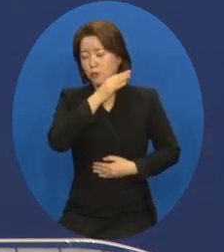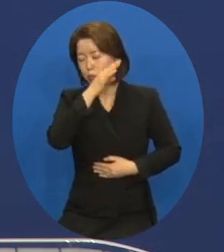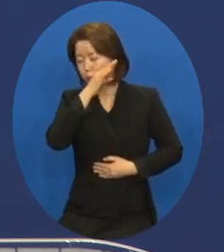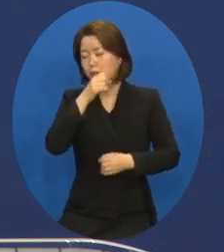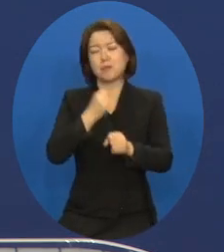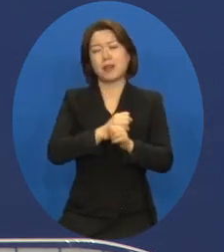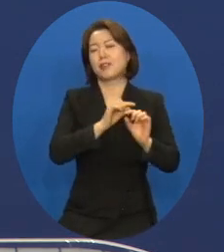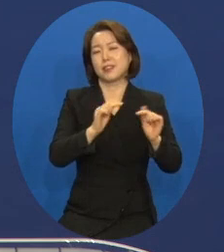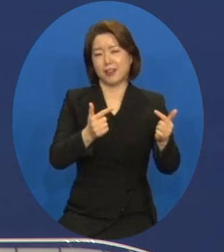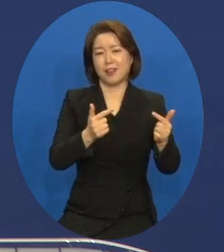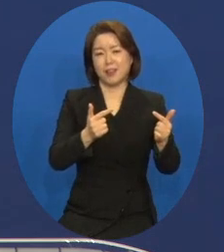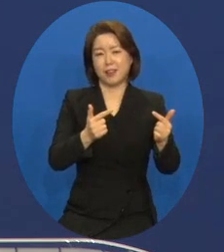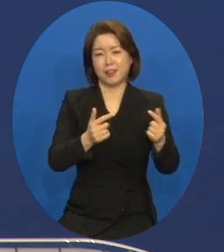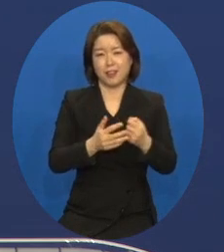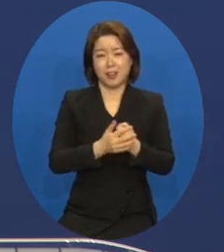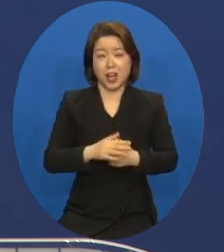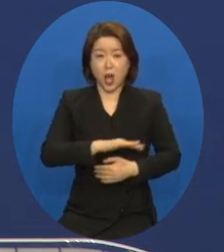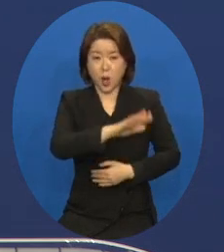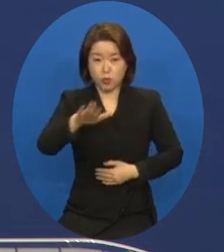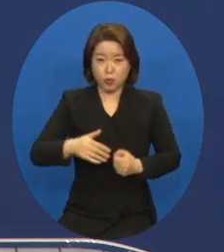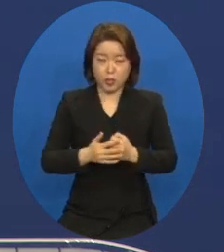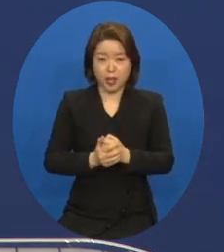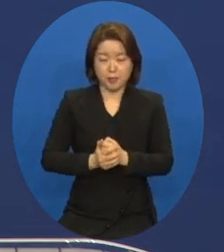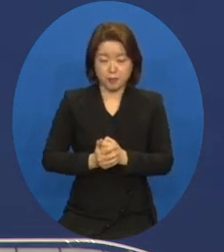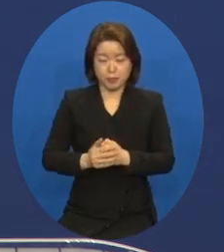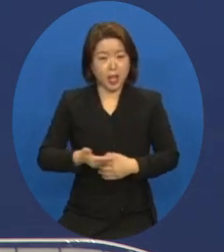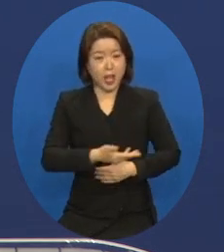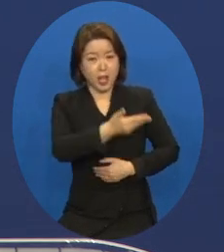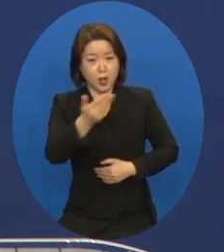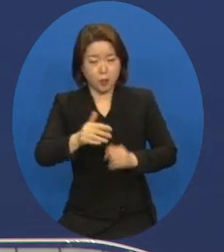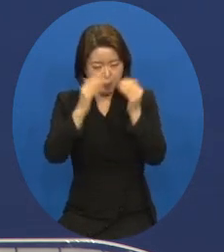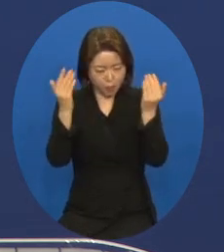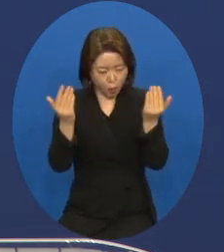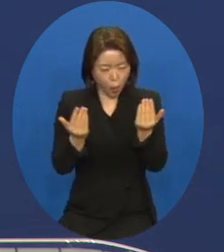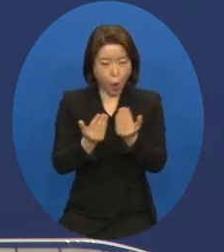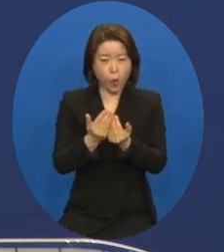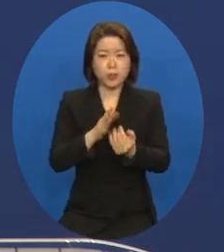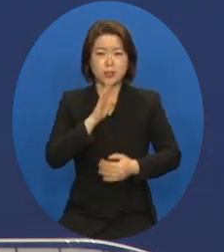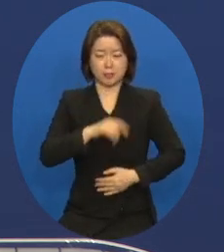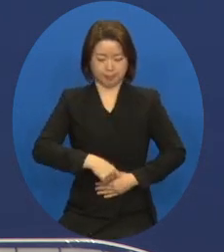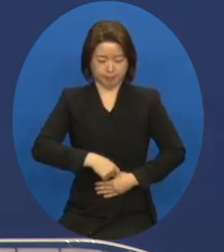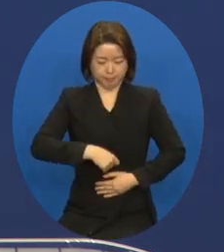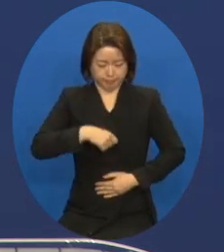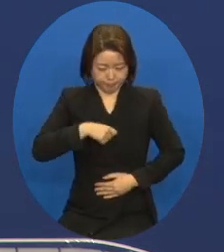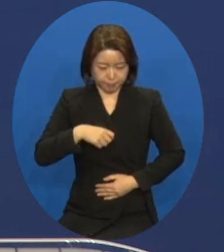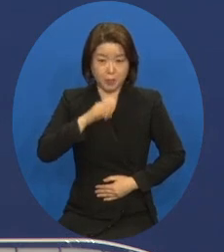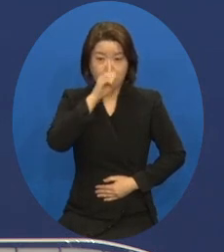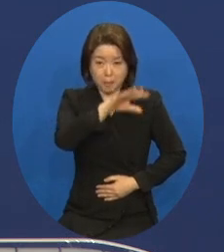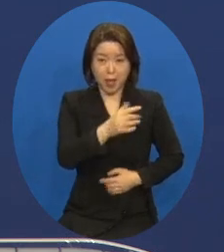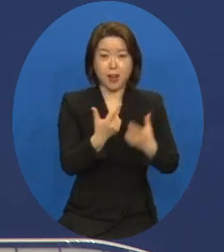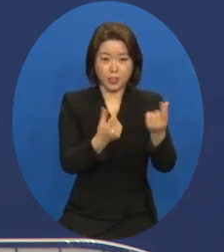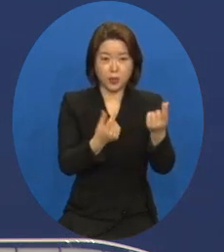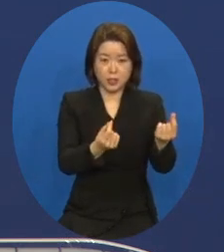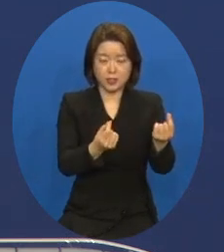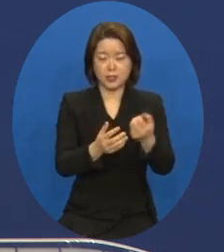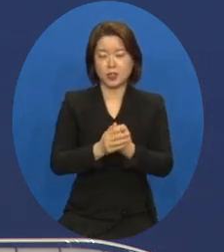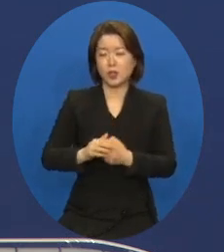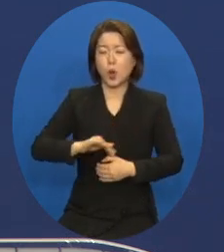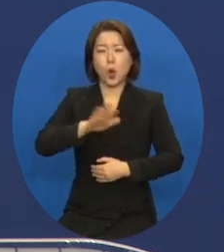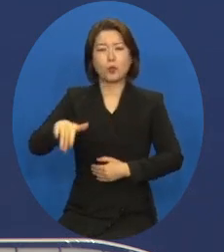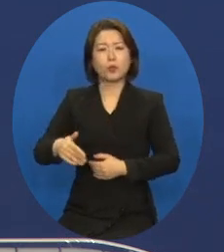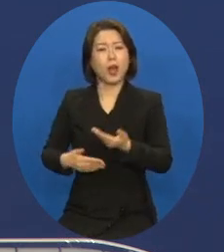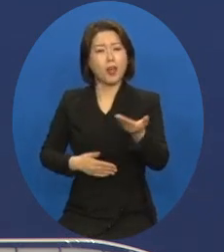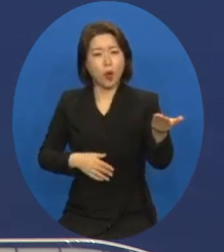않았습니다 우리가 여러분에게 모든 것을 진실하게 말한 것과 같이 우리가 여러분을